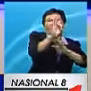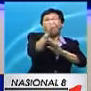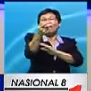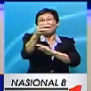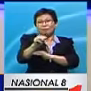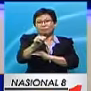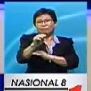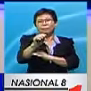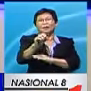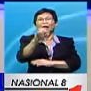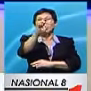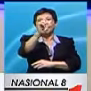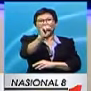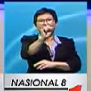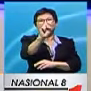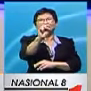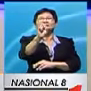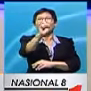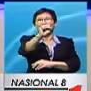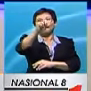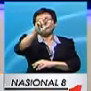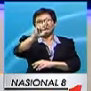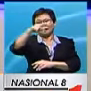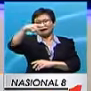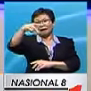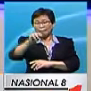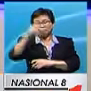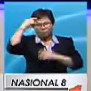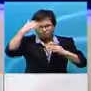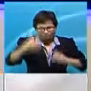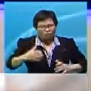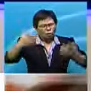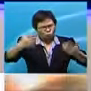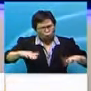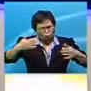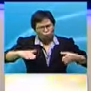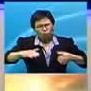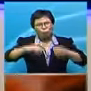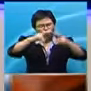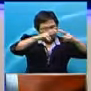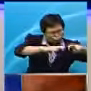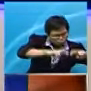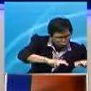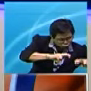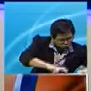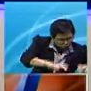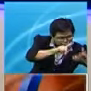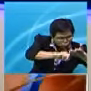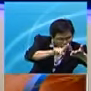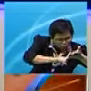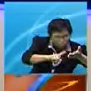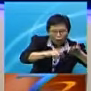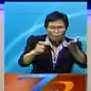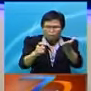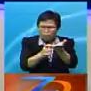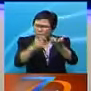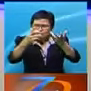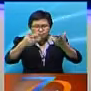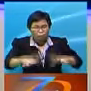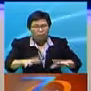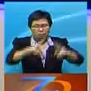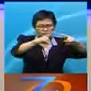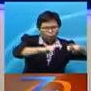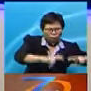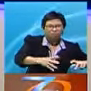FAM. Suruhanjaya Pencegahan Rasuah Malaysia SPRM mengesahkan telah selesai meneliti isi kandungan pena pemacu berkenaan.